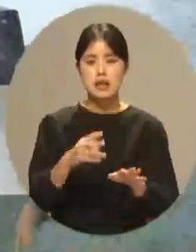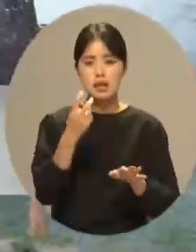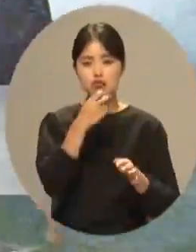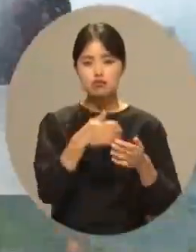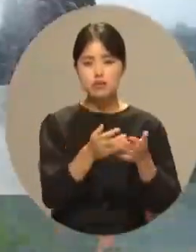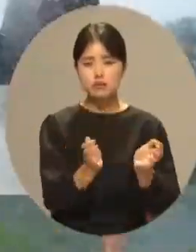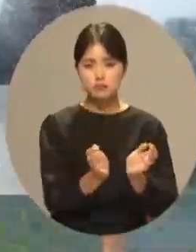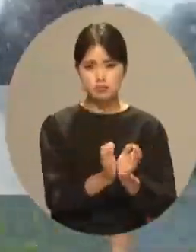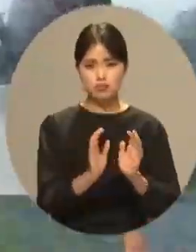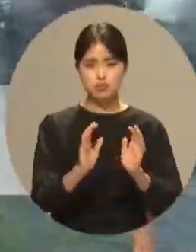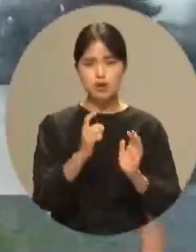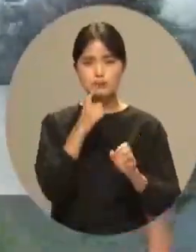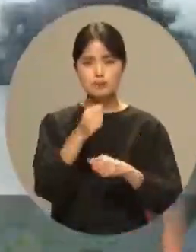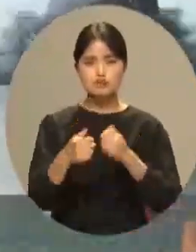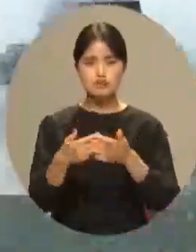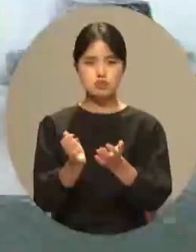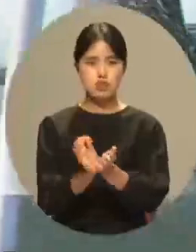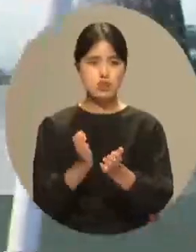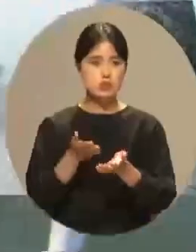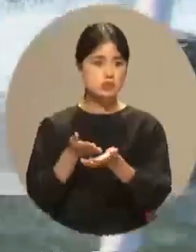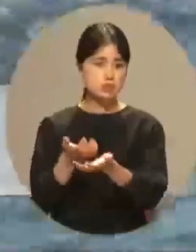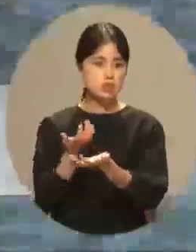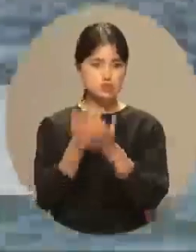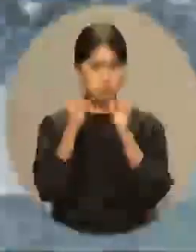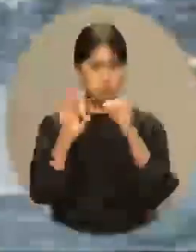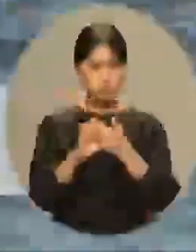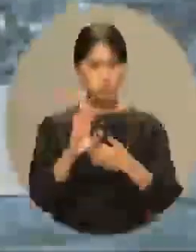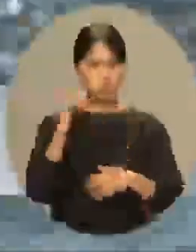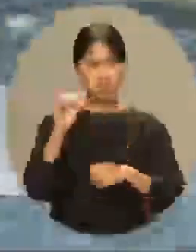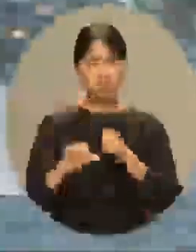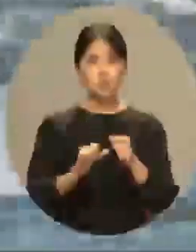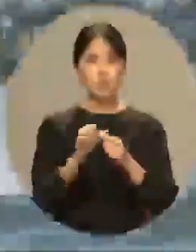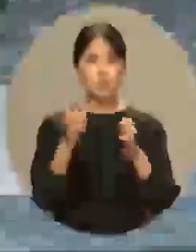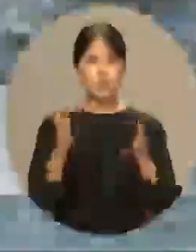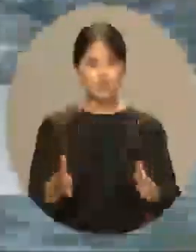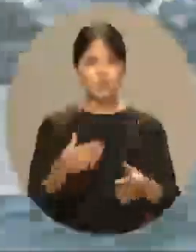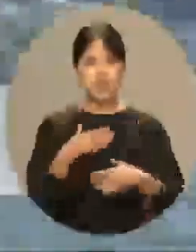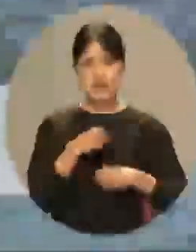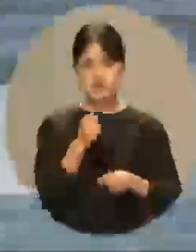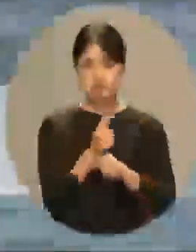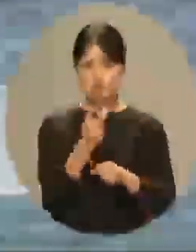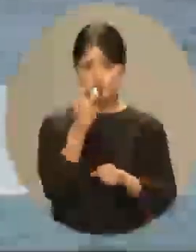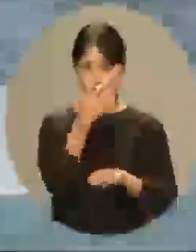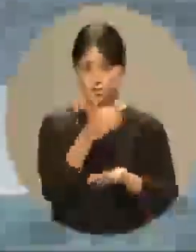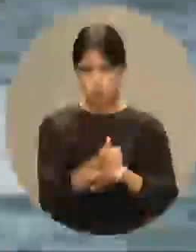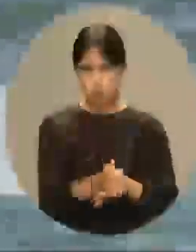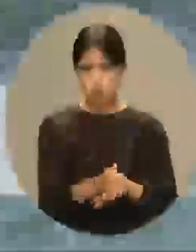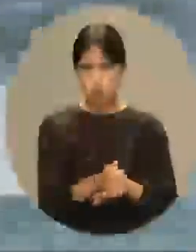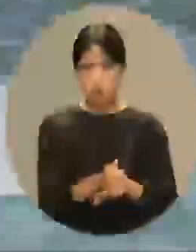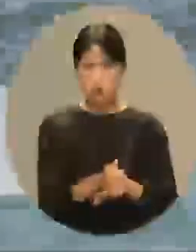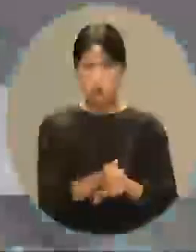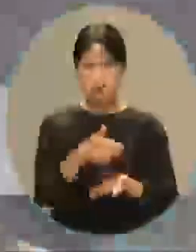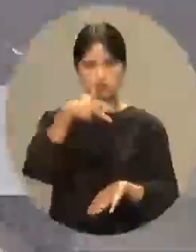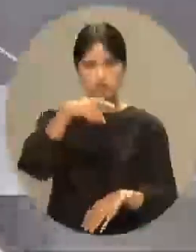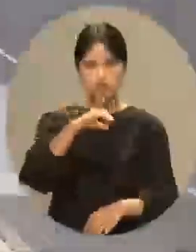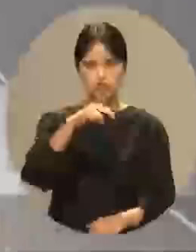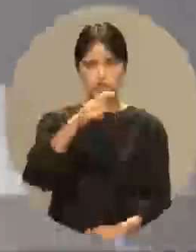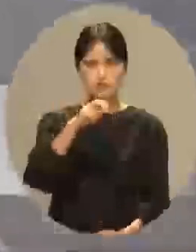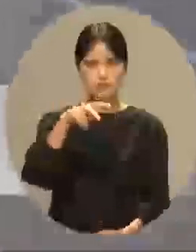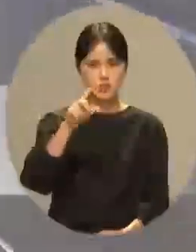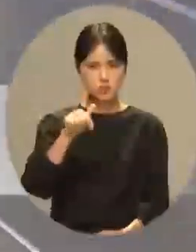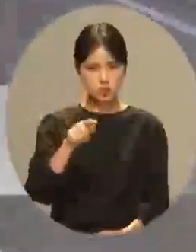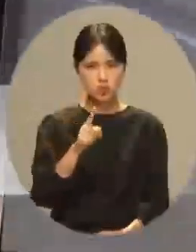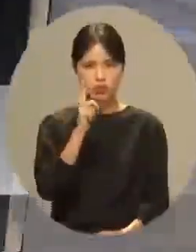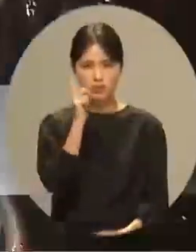민주당 윤준병 의원에게 제출한 자료에 따르면 최근 5년간 수산물 안정성 검사 결과 중금속과 항생제